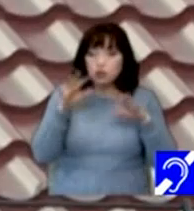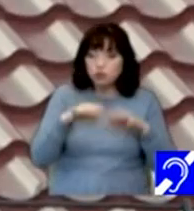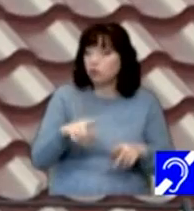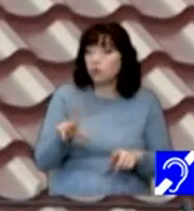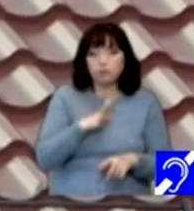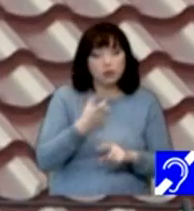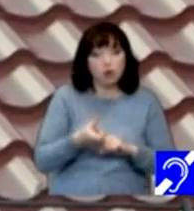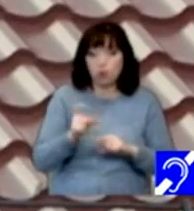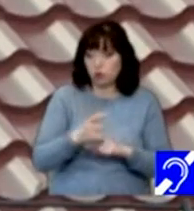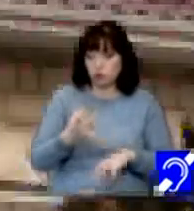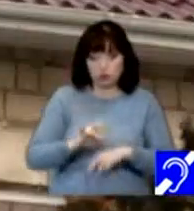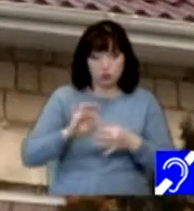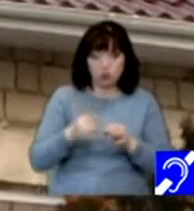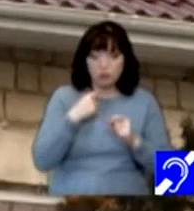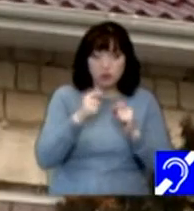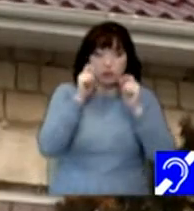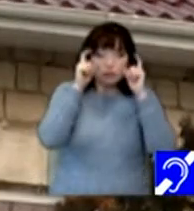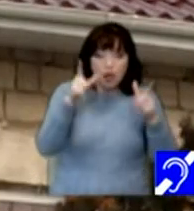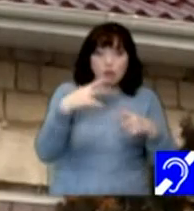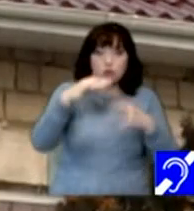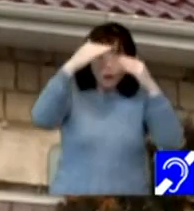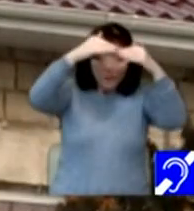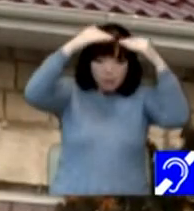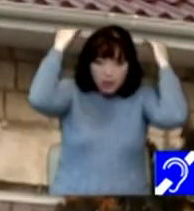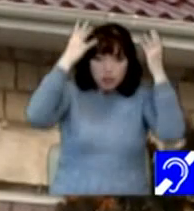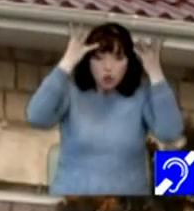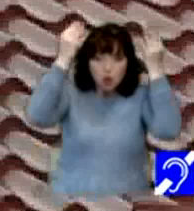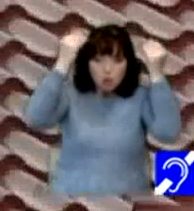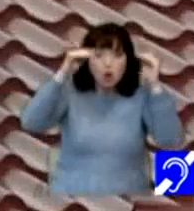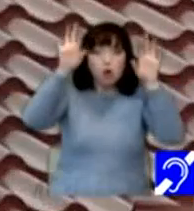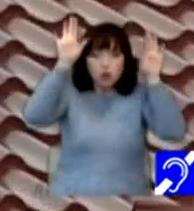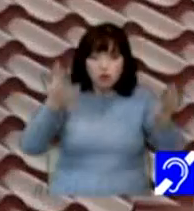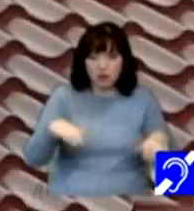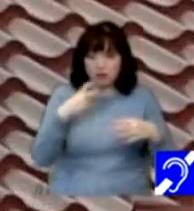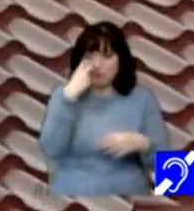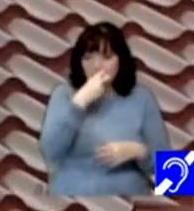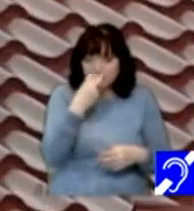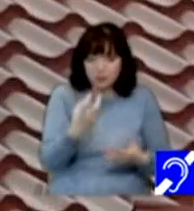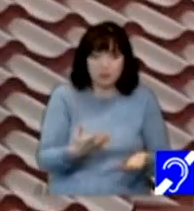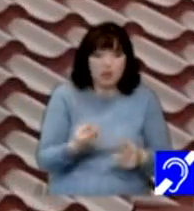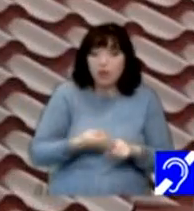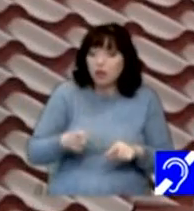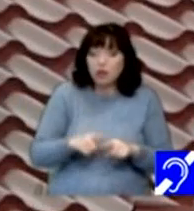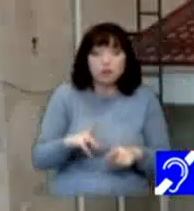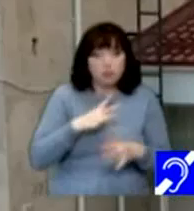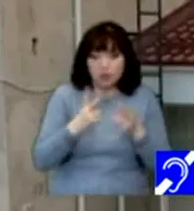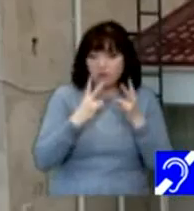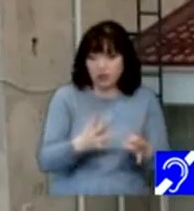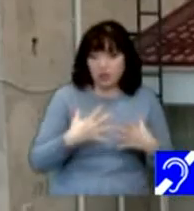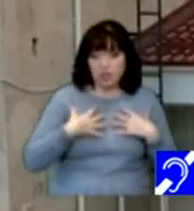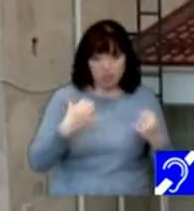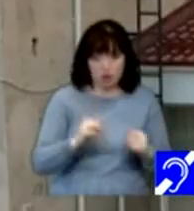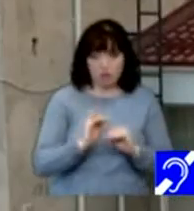chiar dificil, fiindcă ne trezeam cu podurile umide, cu pereții deja începeau să mucizească și asta avea impact asupra